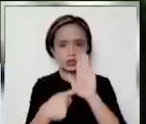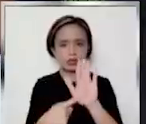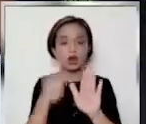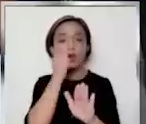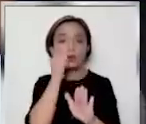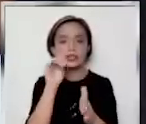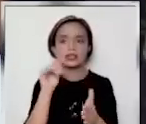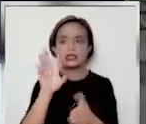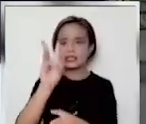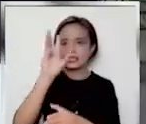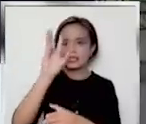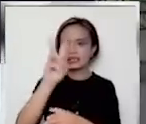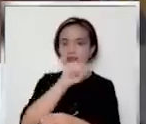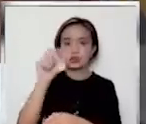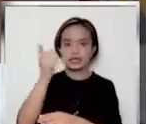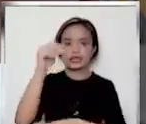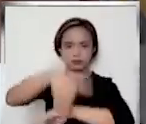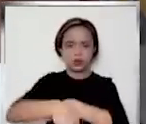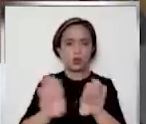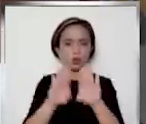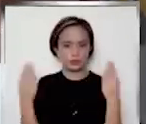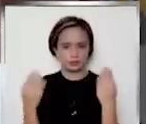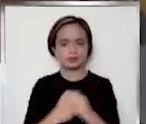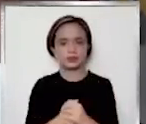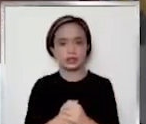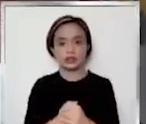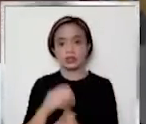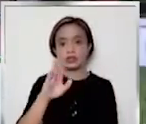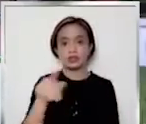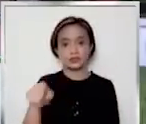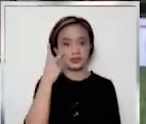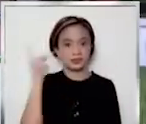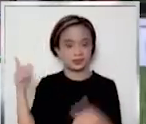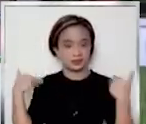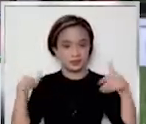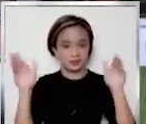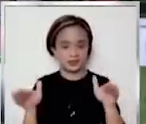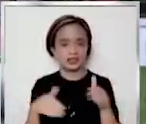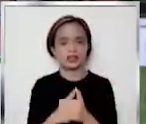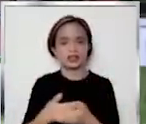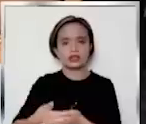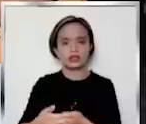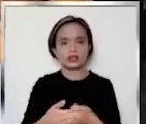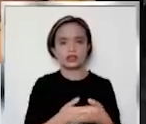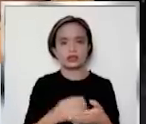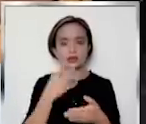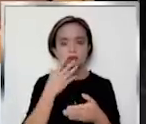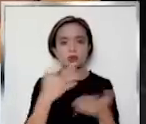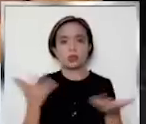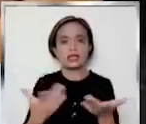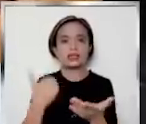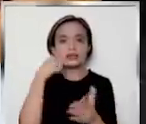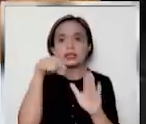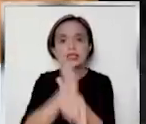park. Patok din sa mga namamasyal ang life-size na Belen na nasa lugar kung saan pinaslang mismo ang pambansang bayani na si Jose Rizal. Kaya naman tuwang-tuwa